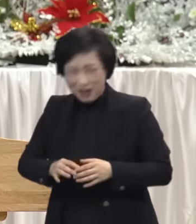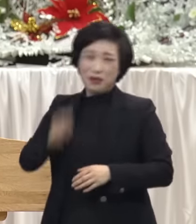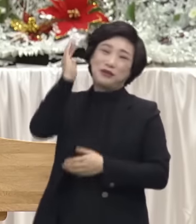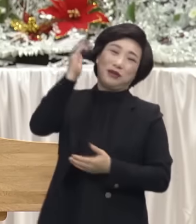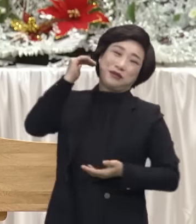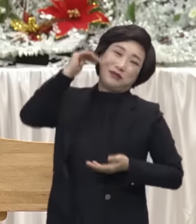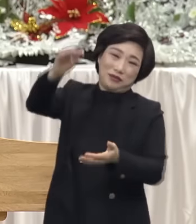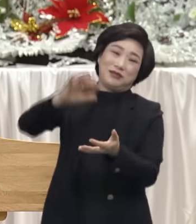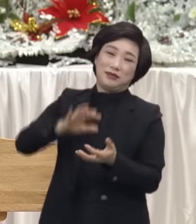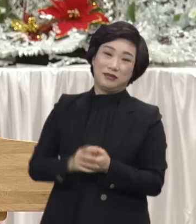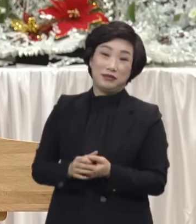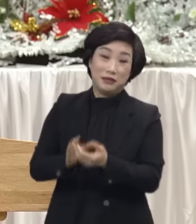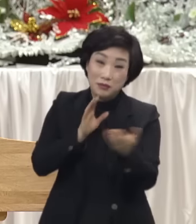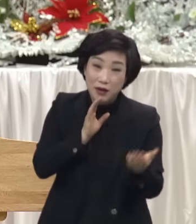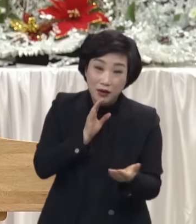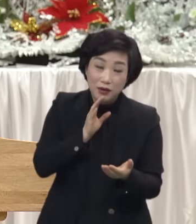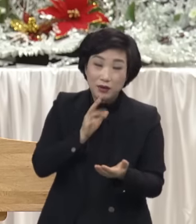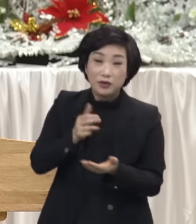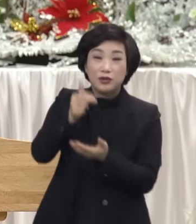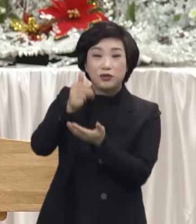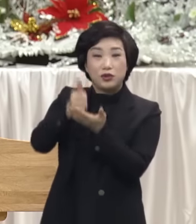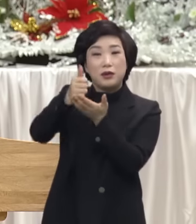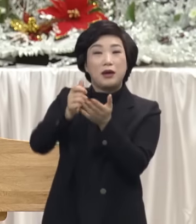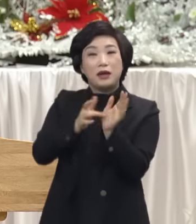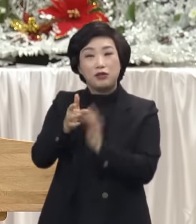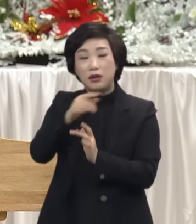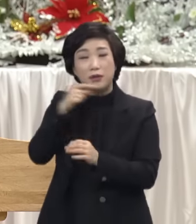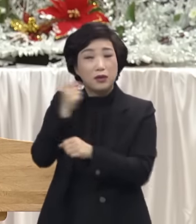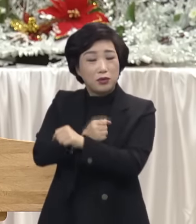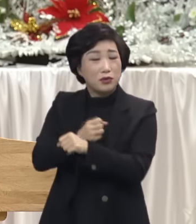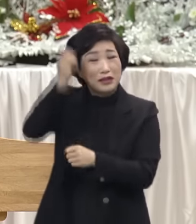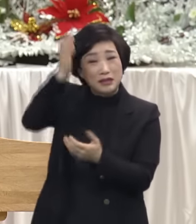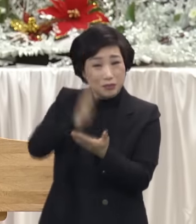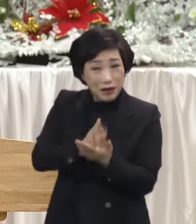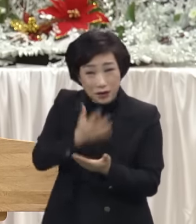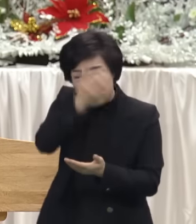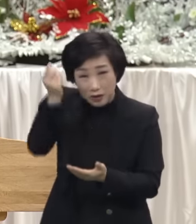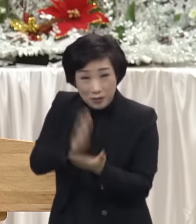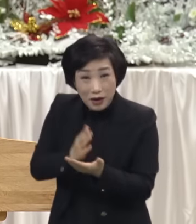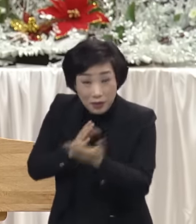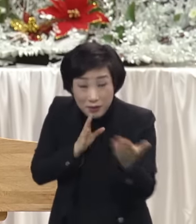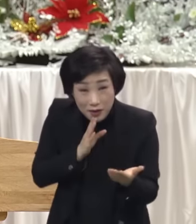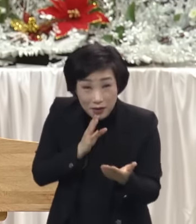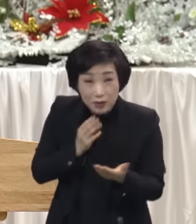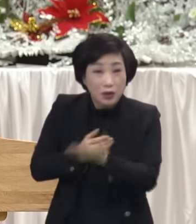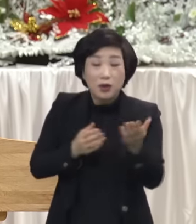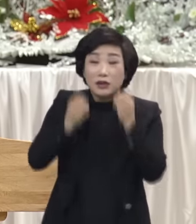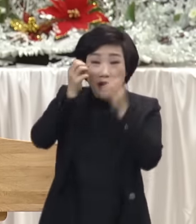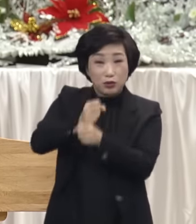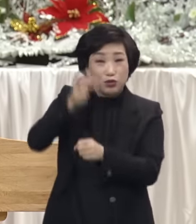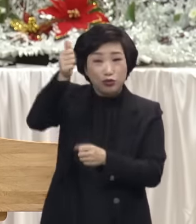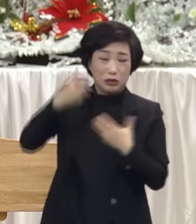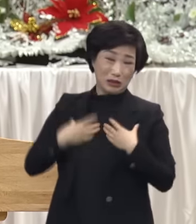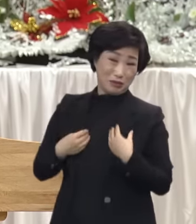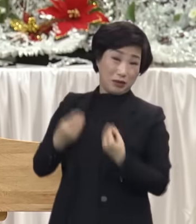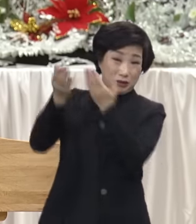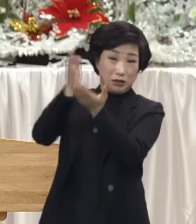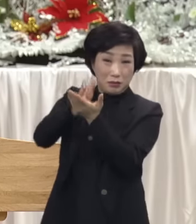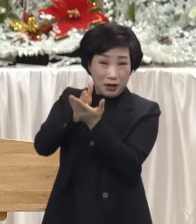소리가 주님의 피의 공로를 이면하지 마라. 너를 창조하신 창조주를 실망시키지 마라.